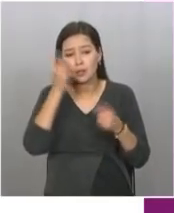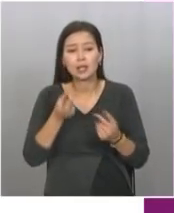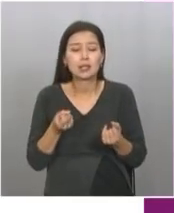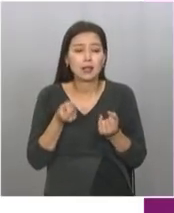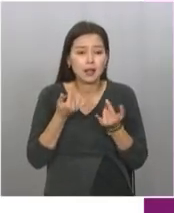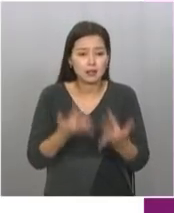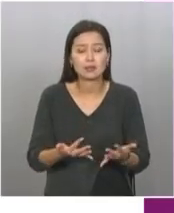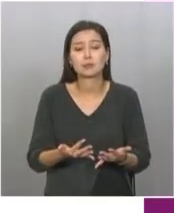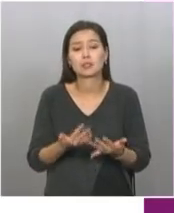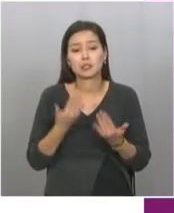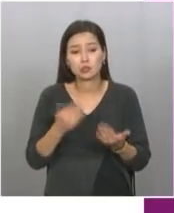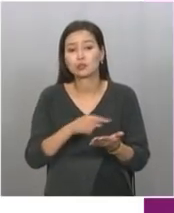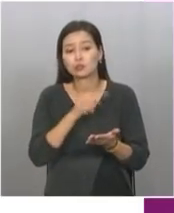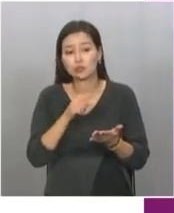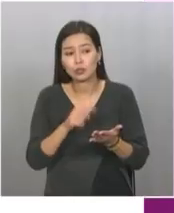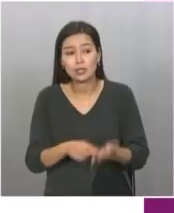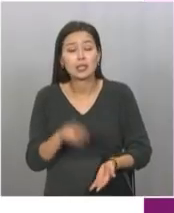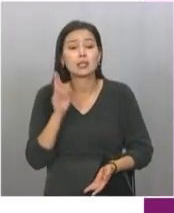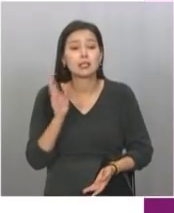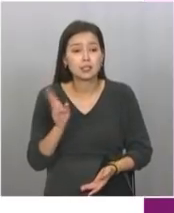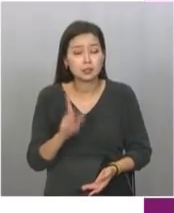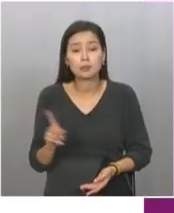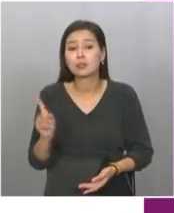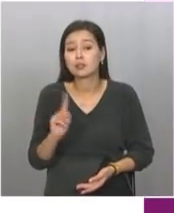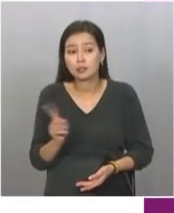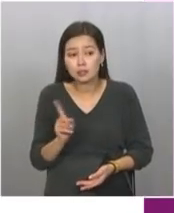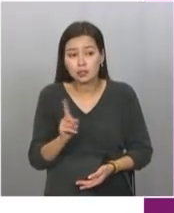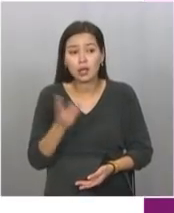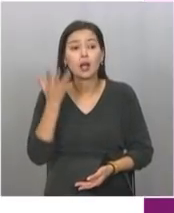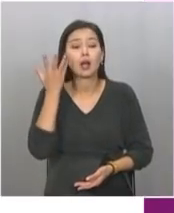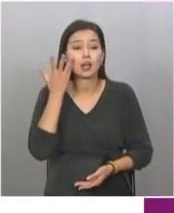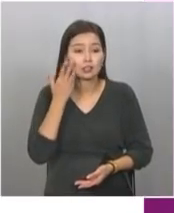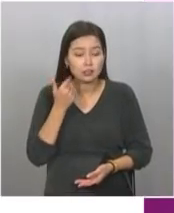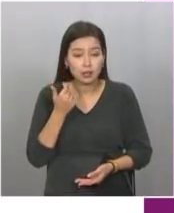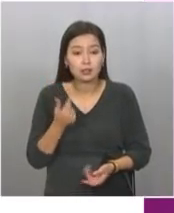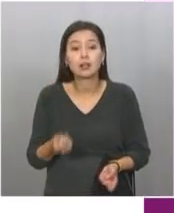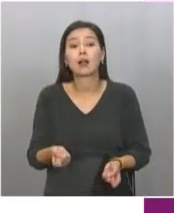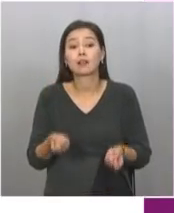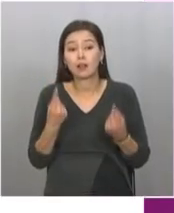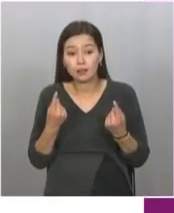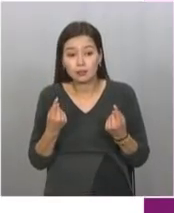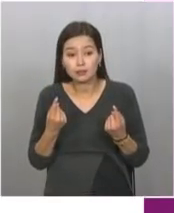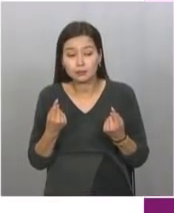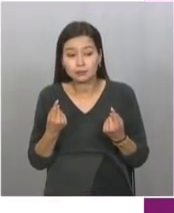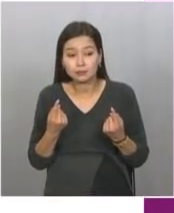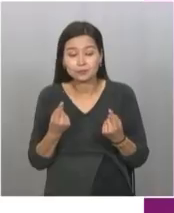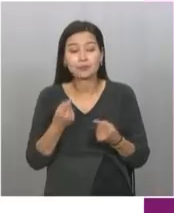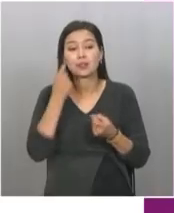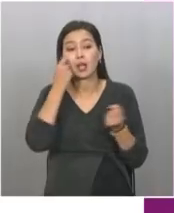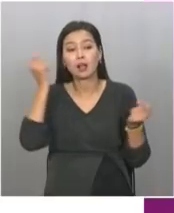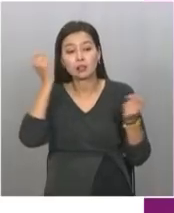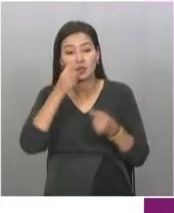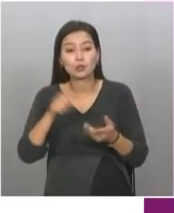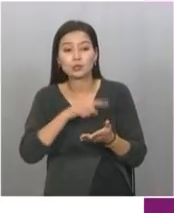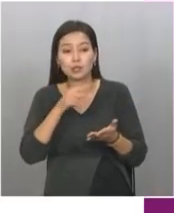ететін сұрақ. Кім, не, қашан, қайдан? Анықтауыш